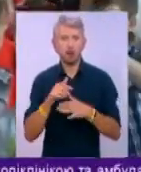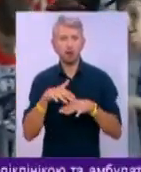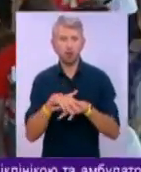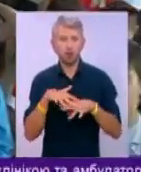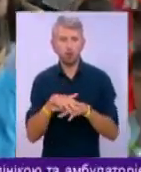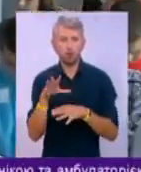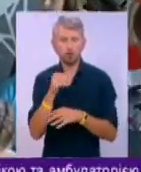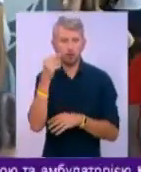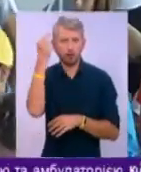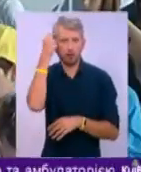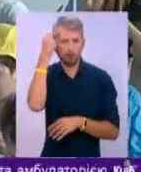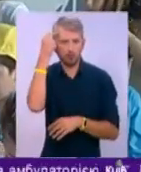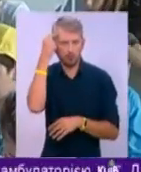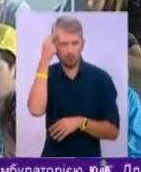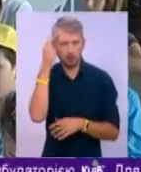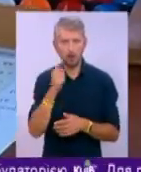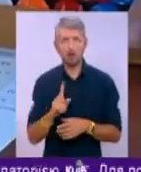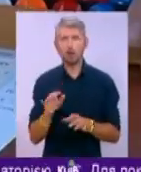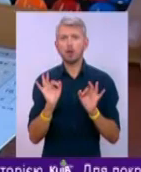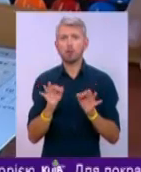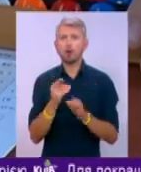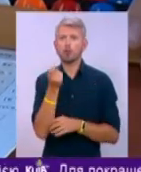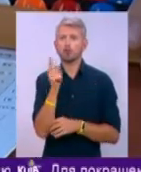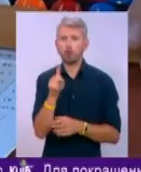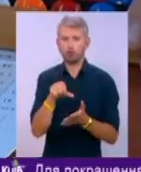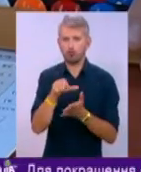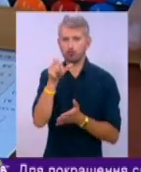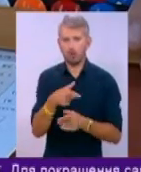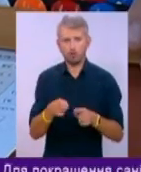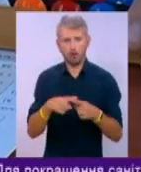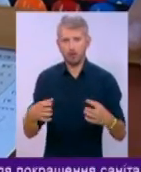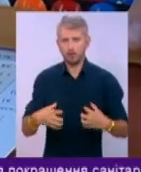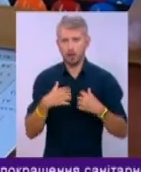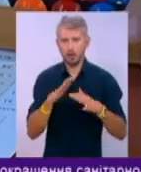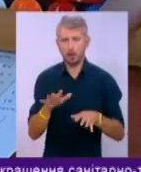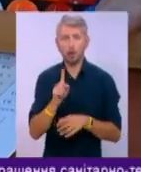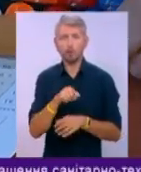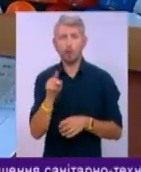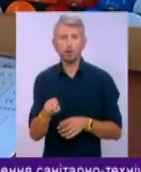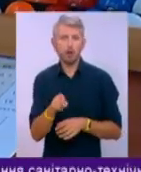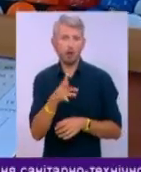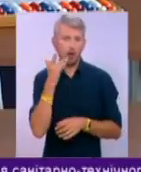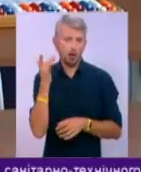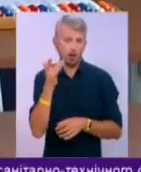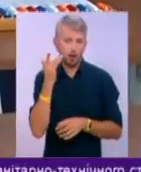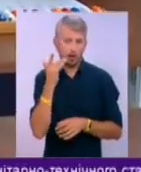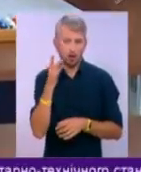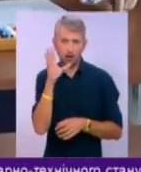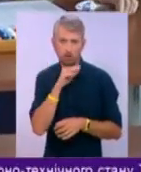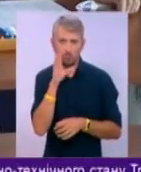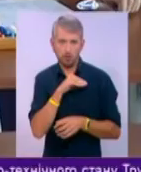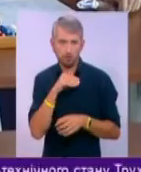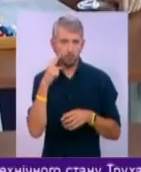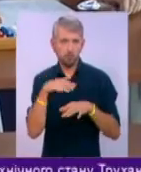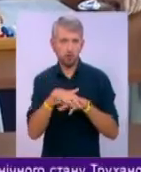усе рахувати усно. Щоправда, жодного учасника це не налякало. Вони з легкістю вирішують подумки